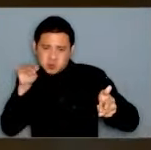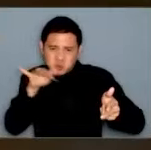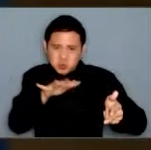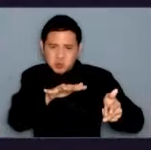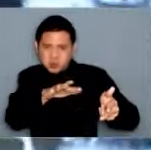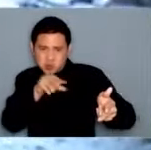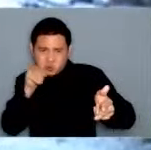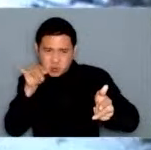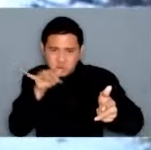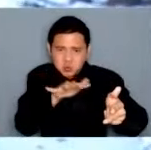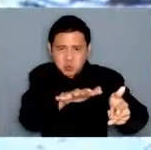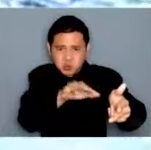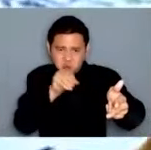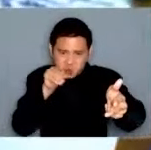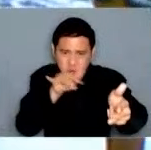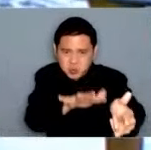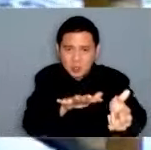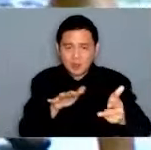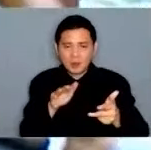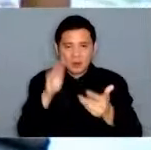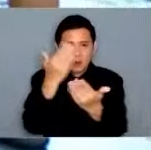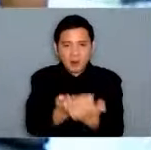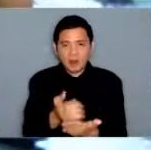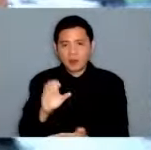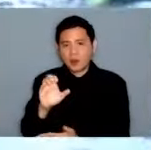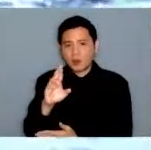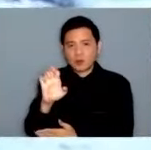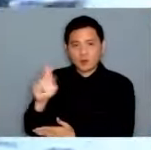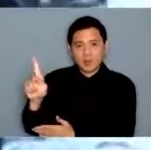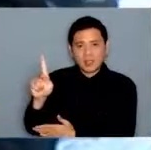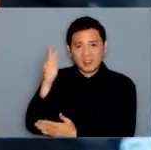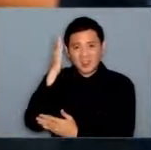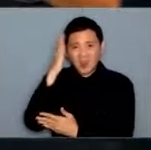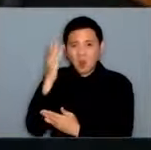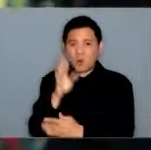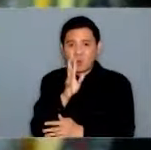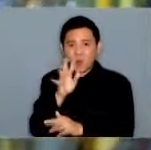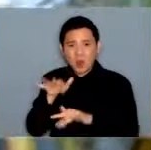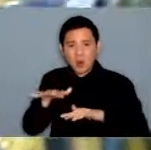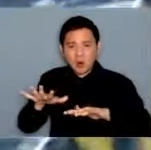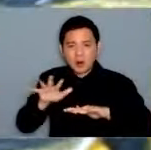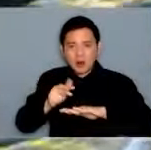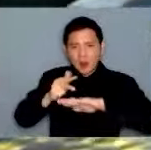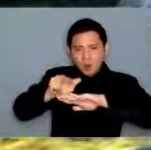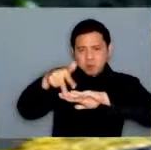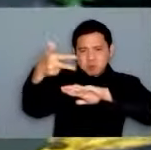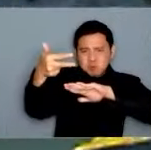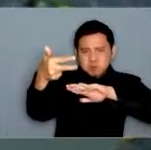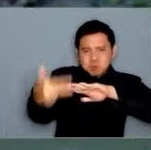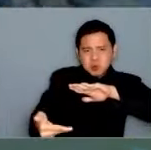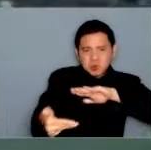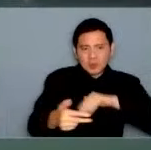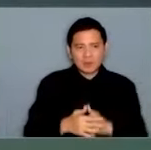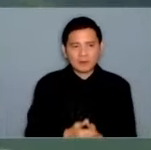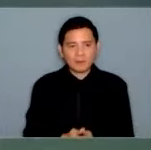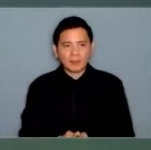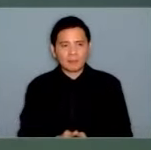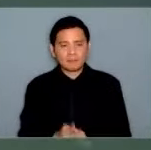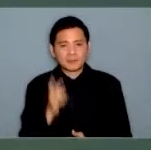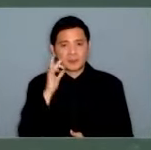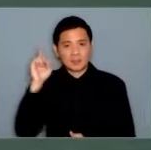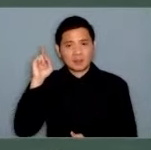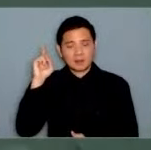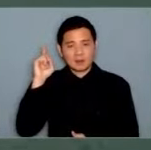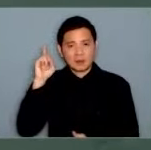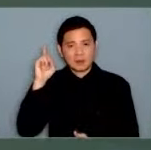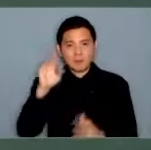creek. Bandang alas 5:30 ng umaga nang humupa yung tubig dito sa may creek na ito, at saka lang nila nakita noong mga barangay tanod